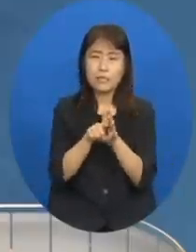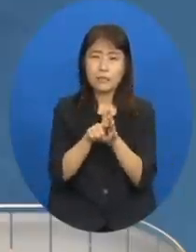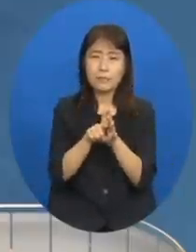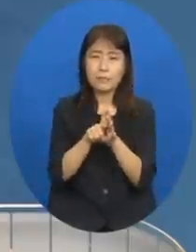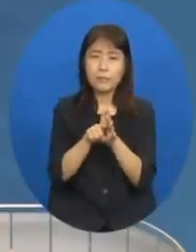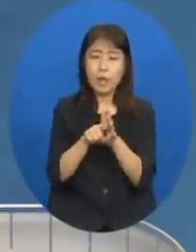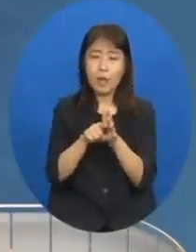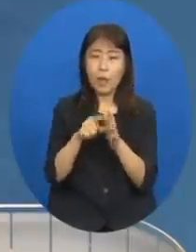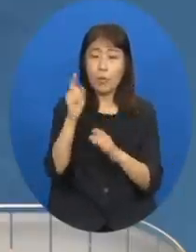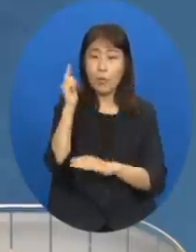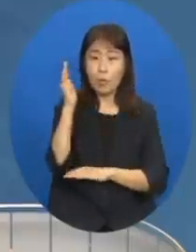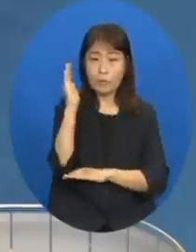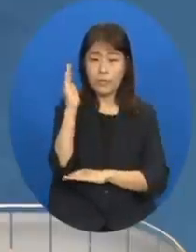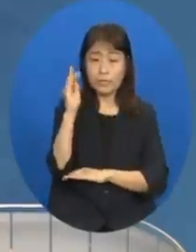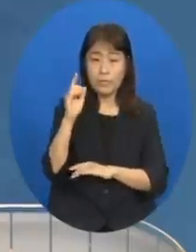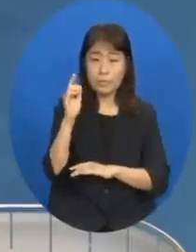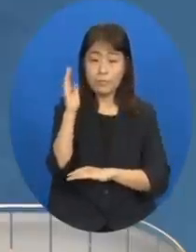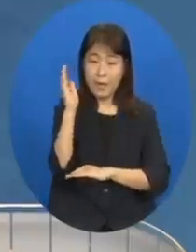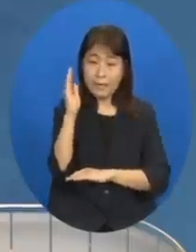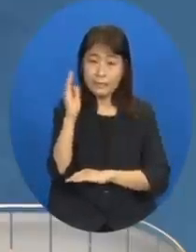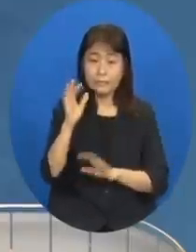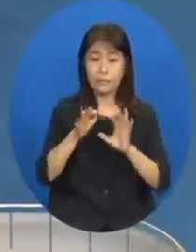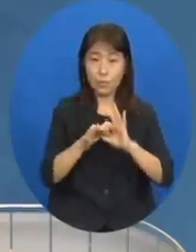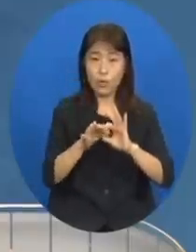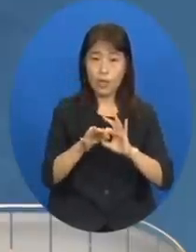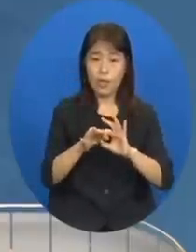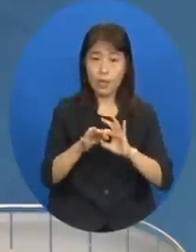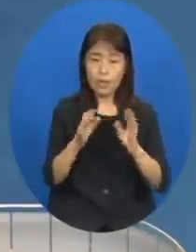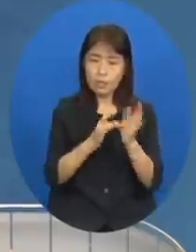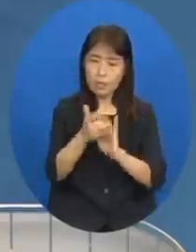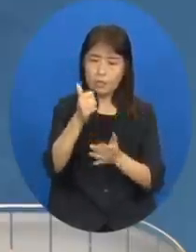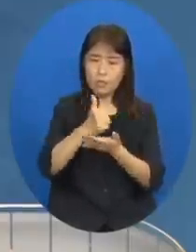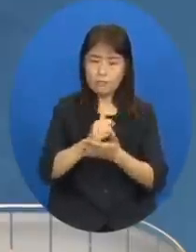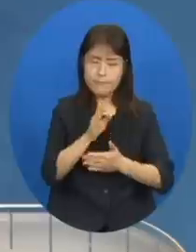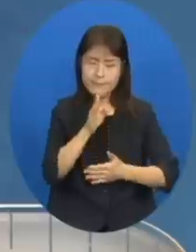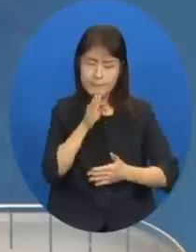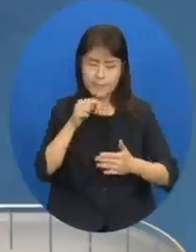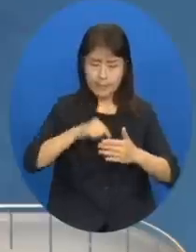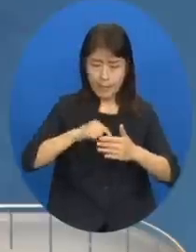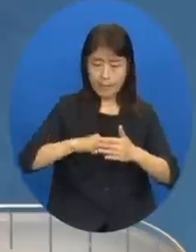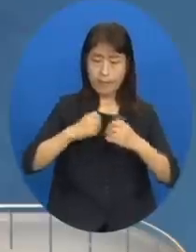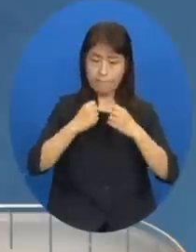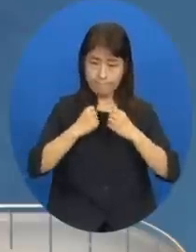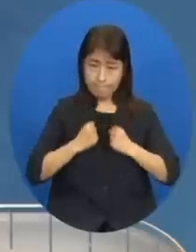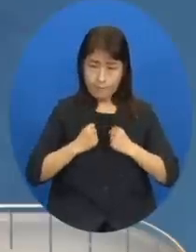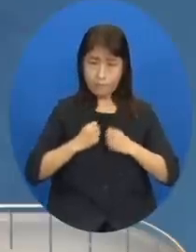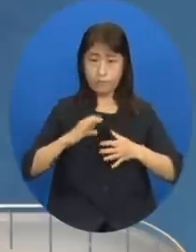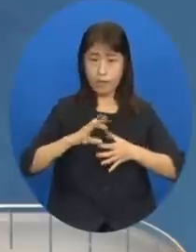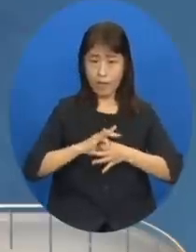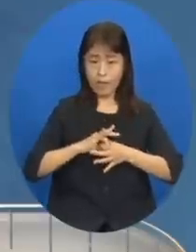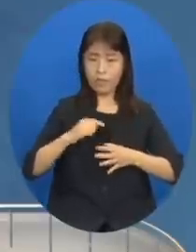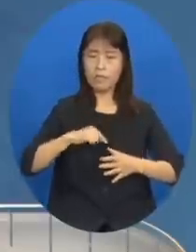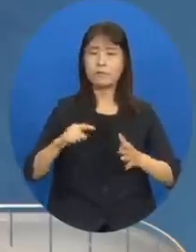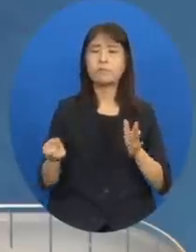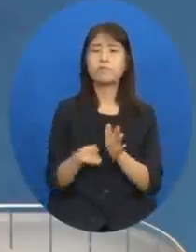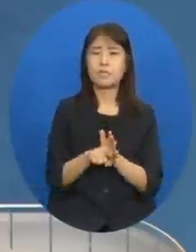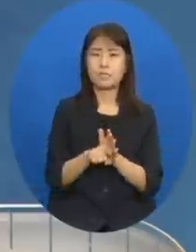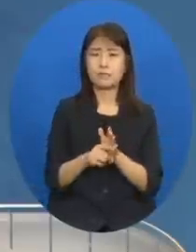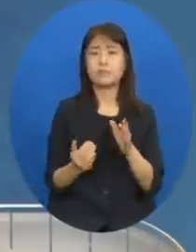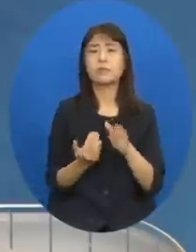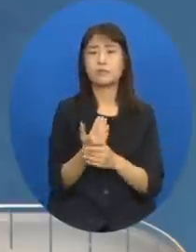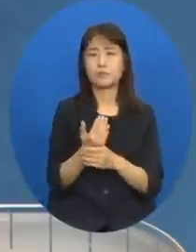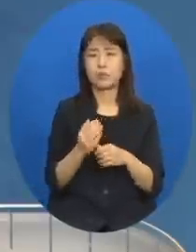말씀을 통해 예수님이 정말 내 안에 계시고는구나 그런 믿음이 생겼습니다